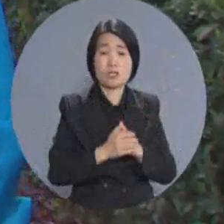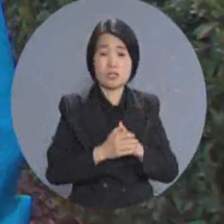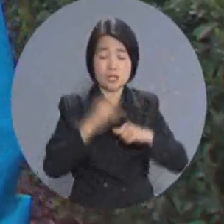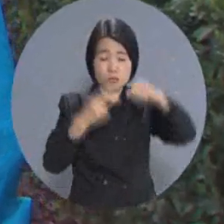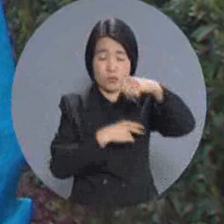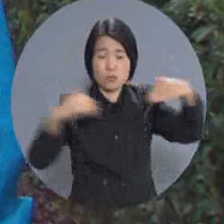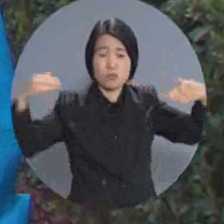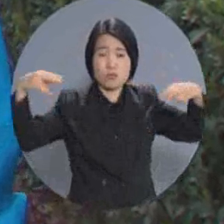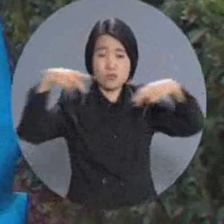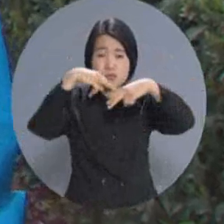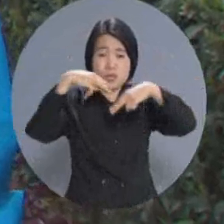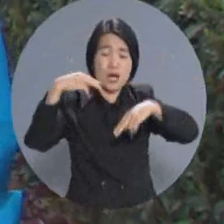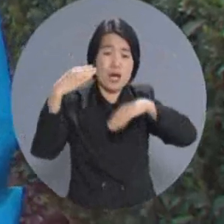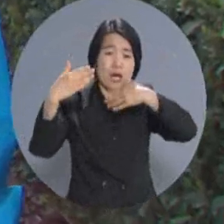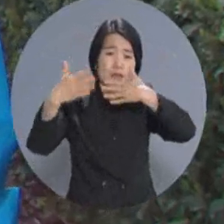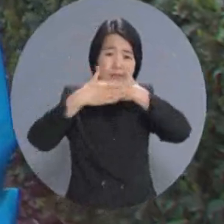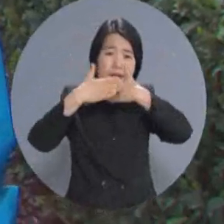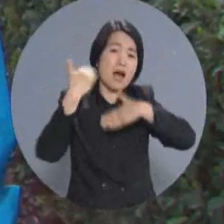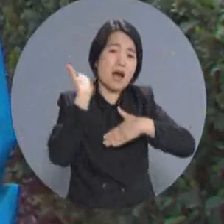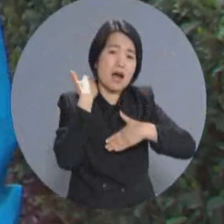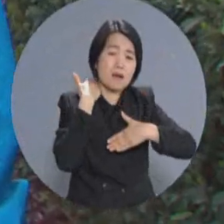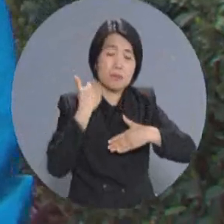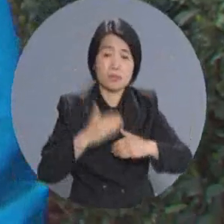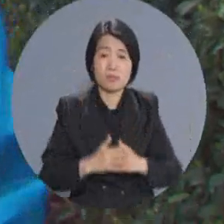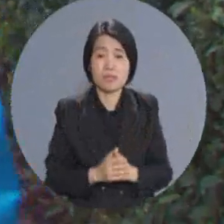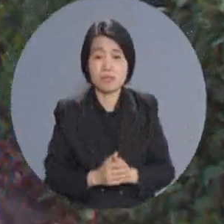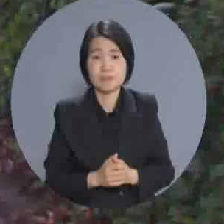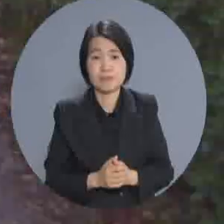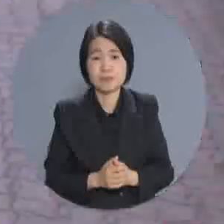육교에 가려져서 차단 시설이 잘 보이지 않습니다.